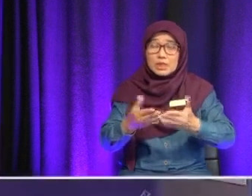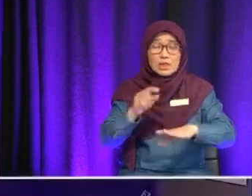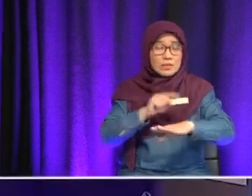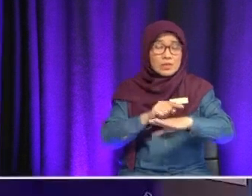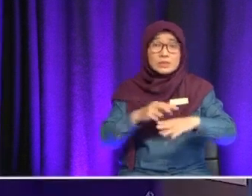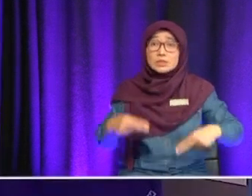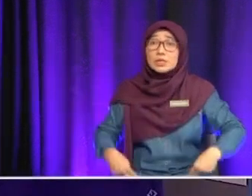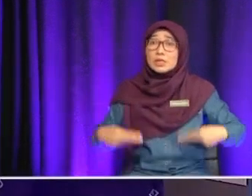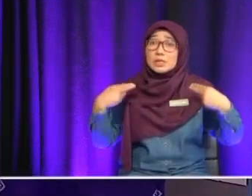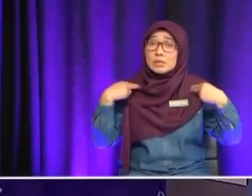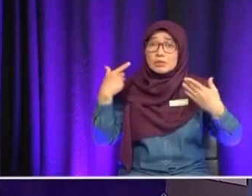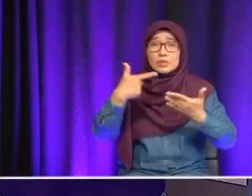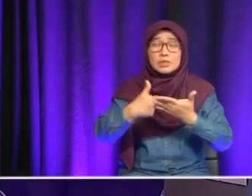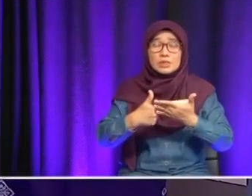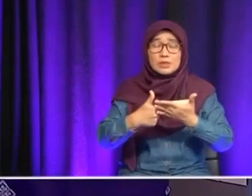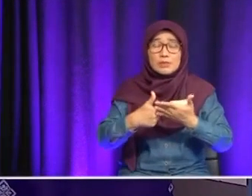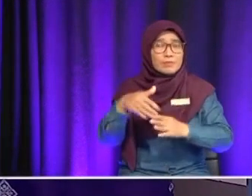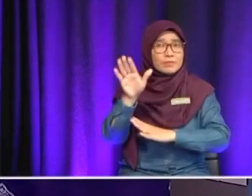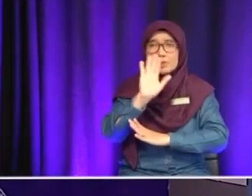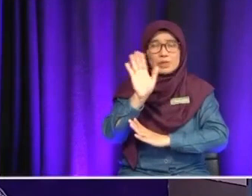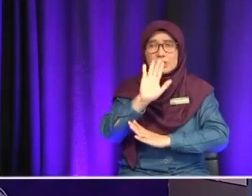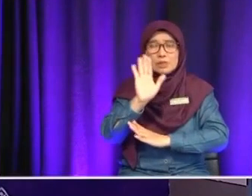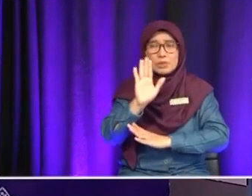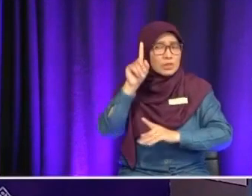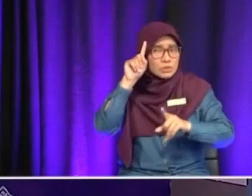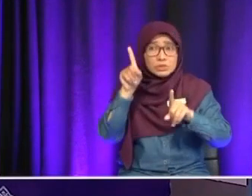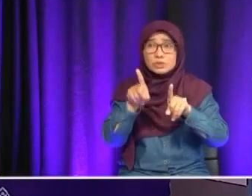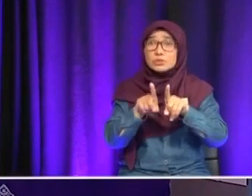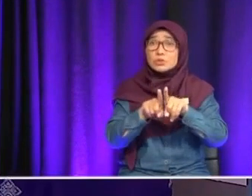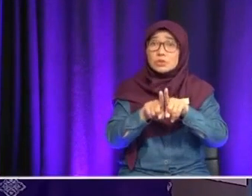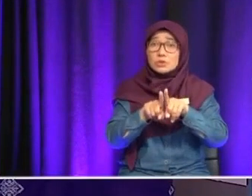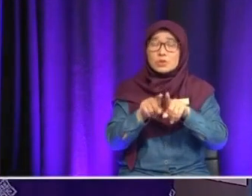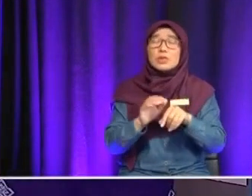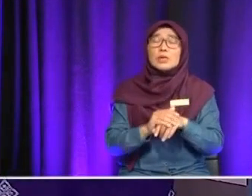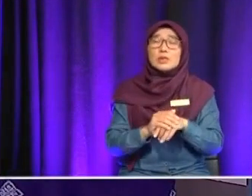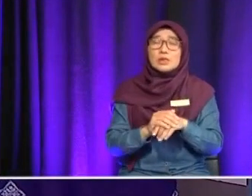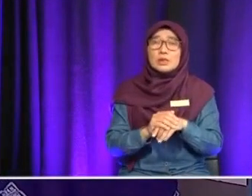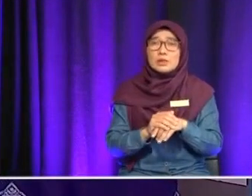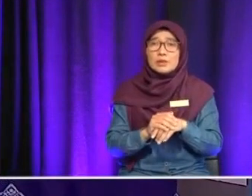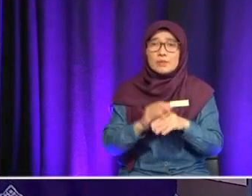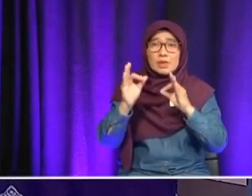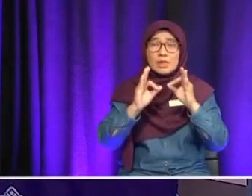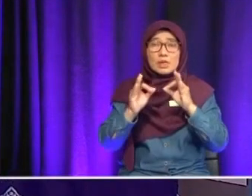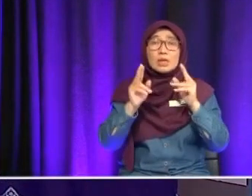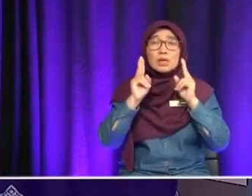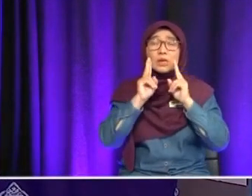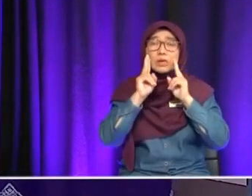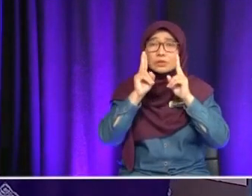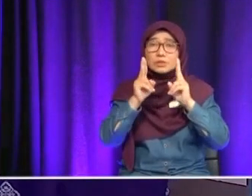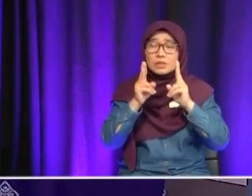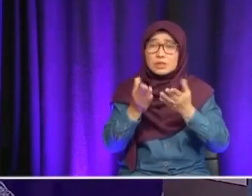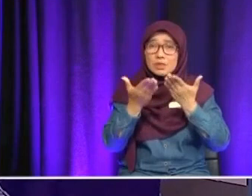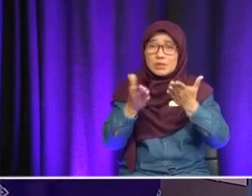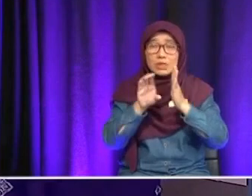tidak memerlukan persetujuan daripada penerimanya. Dan hibah ini kalau ustazah ingin berikan contoh